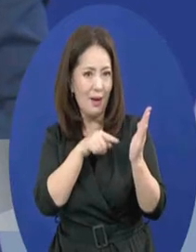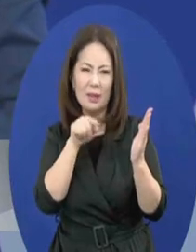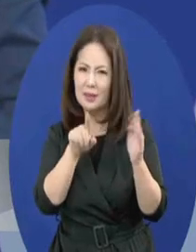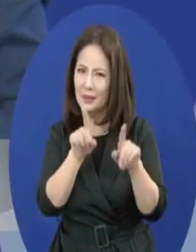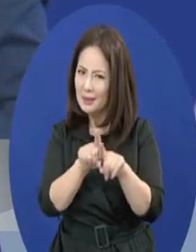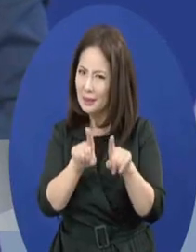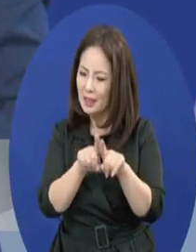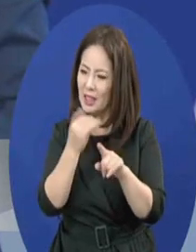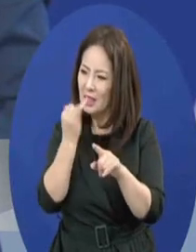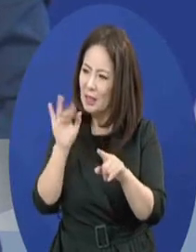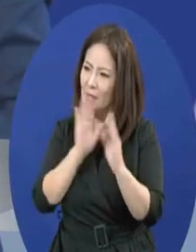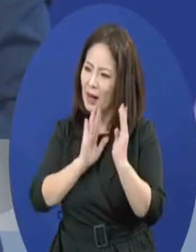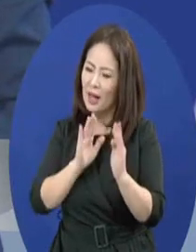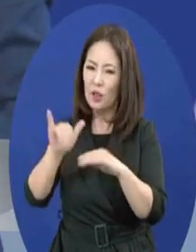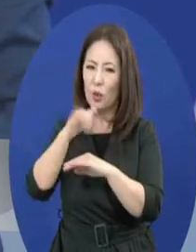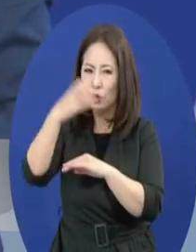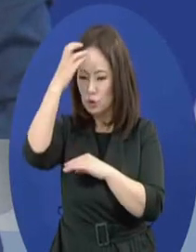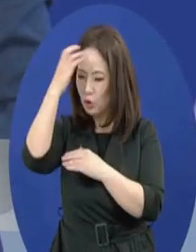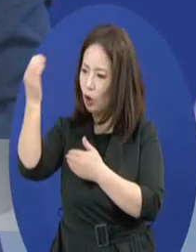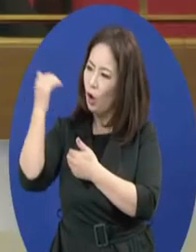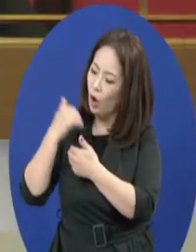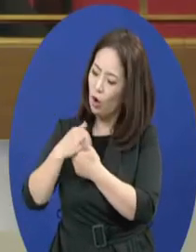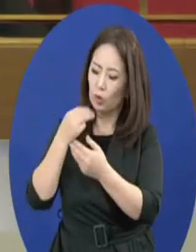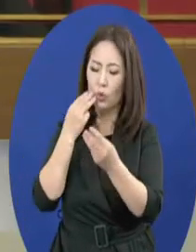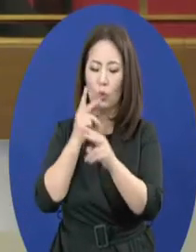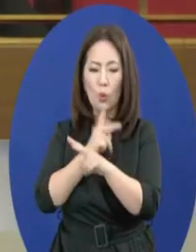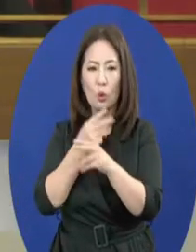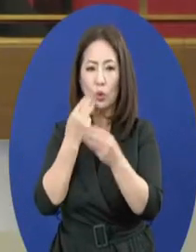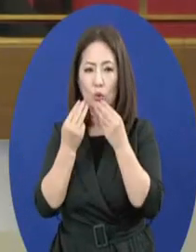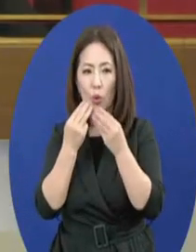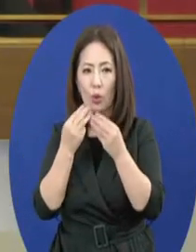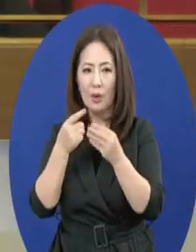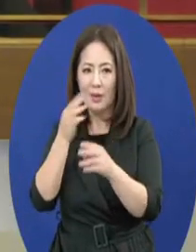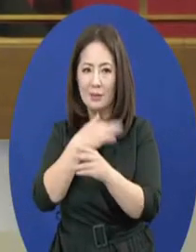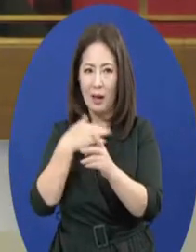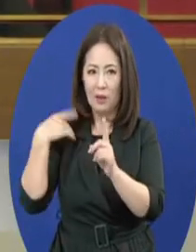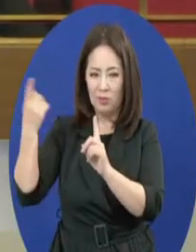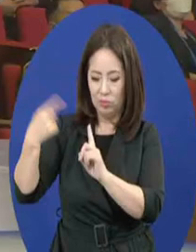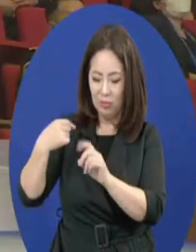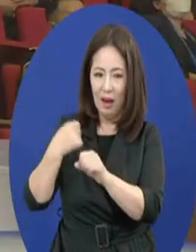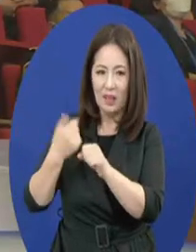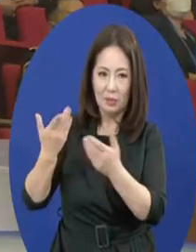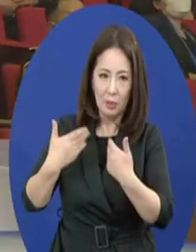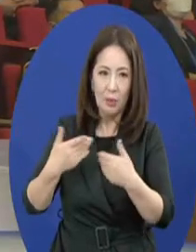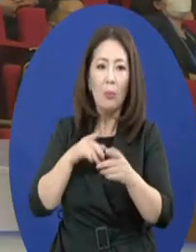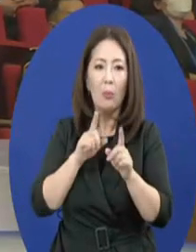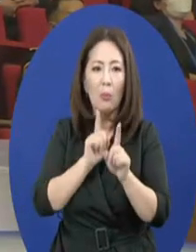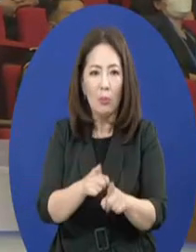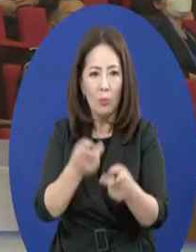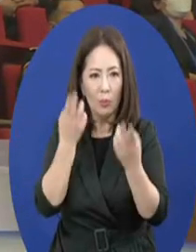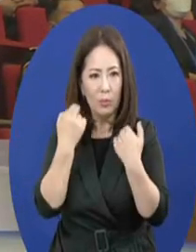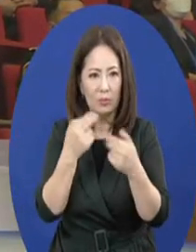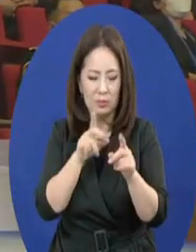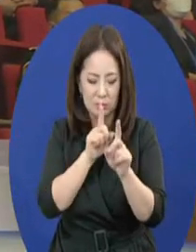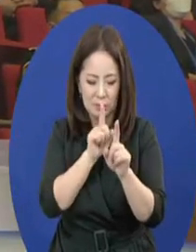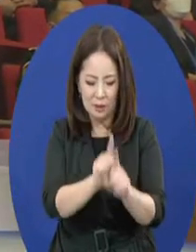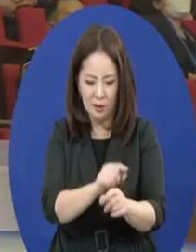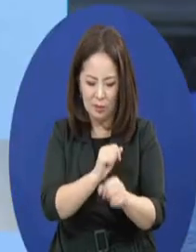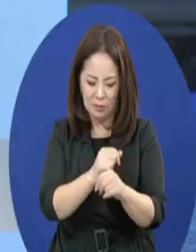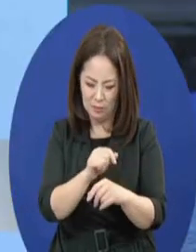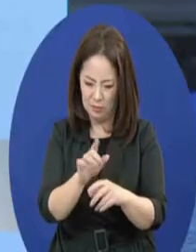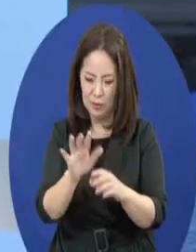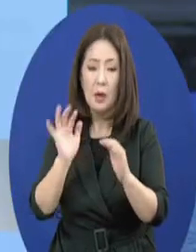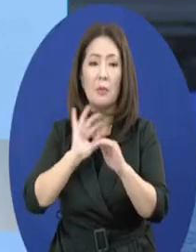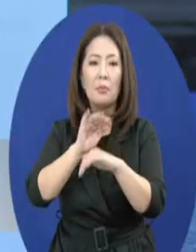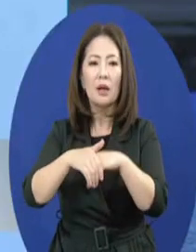Яг ийм хандлага улс төр оролцдог хууль шүүхийн томилгоо дараагаас ирдэг чиглэлгүй ажиллая. Хараат бас бидаасан байдал чухал